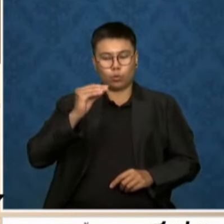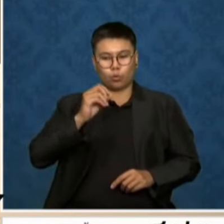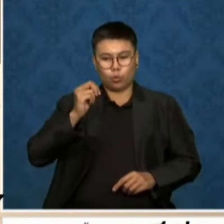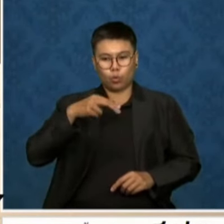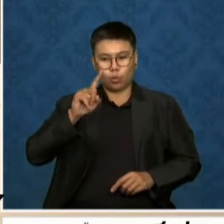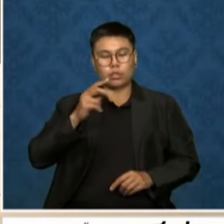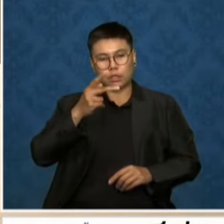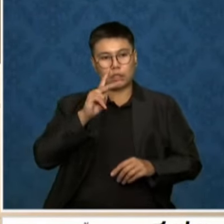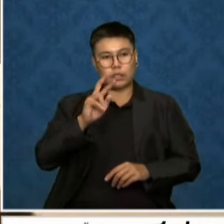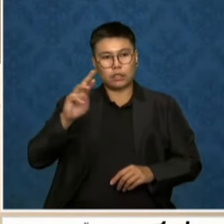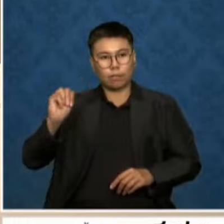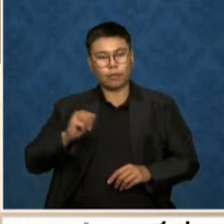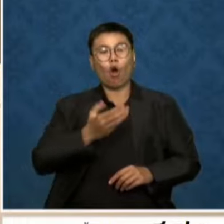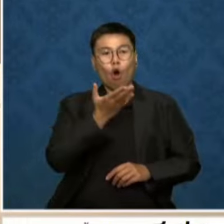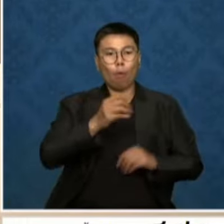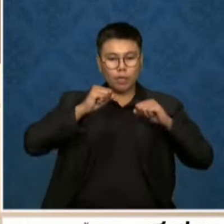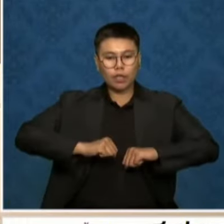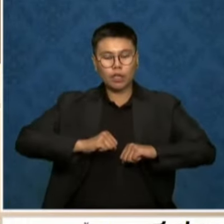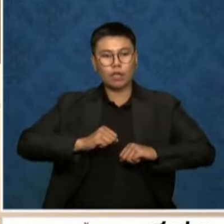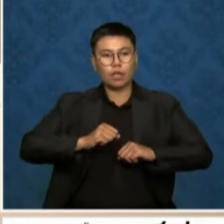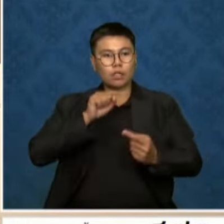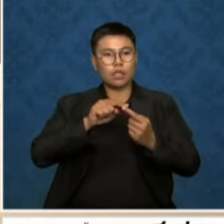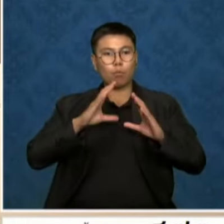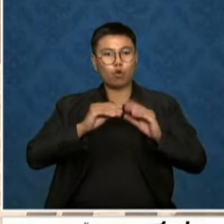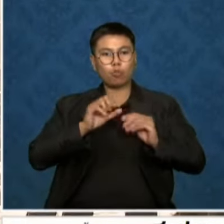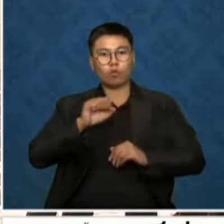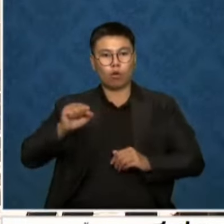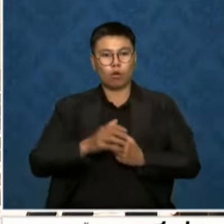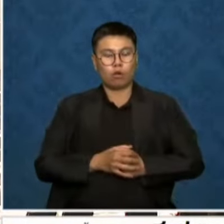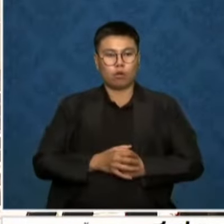ดังนั้นจึงต้องขอมติจากที่ประชุมนะครับ